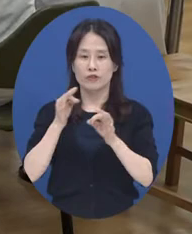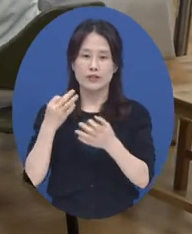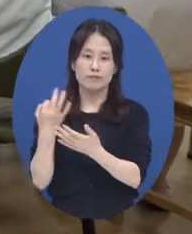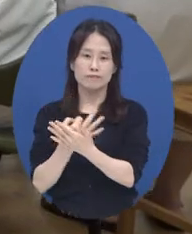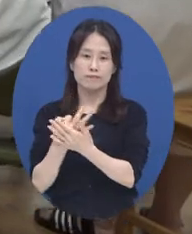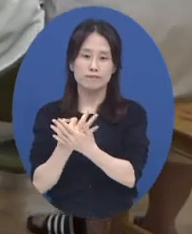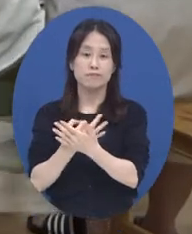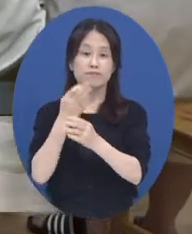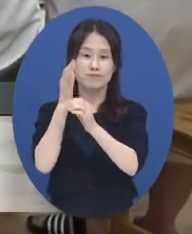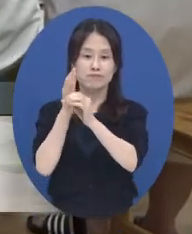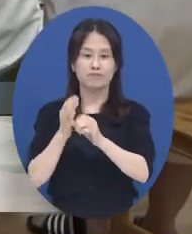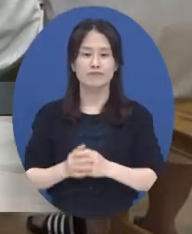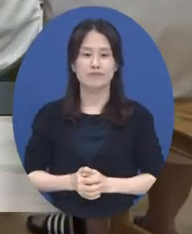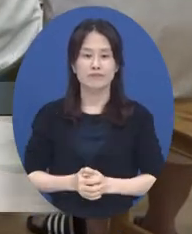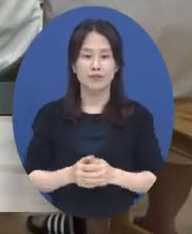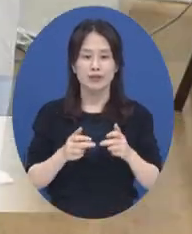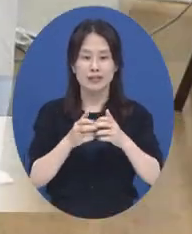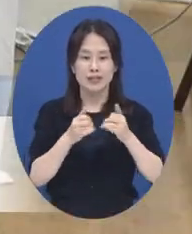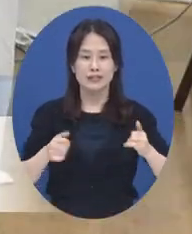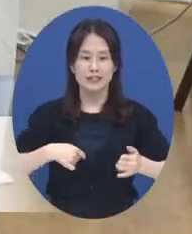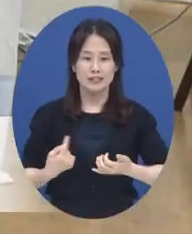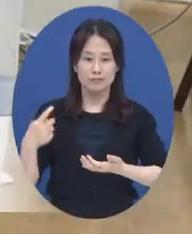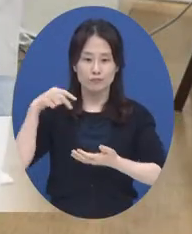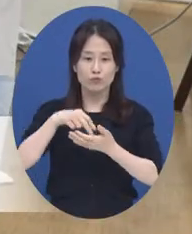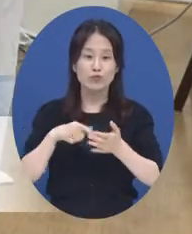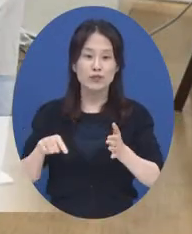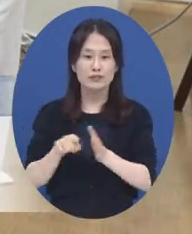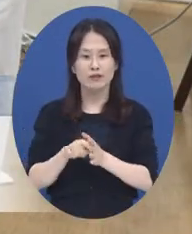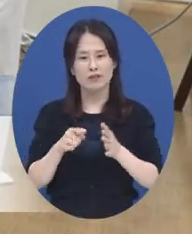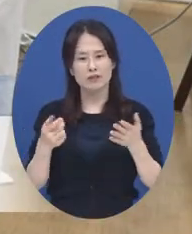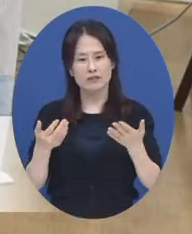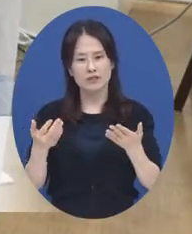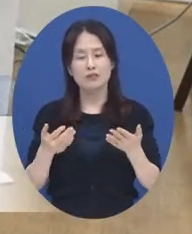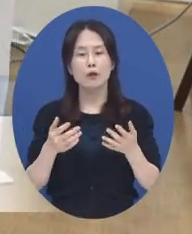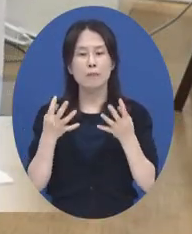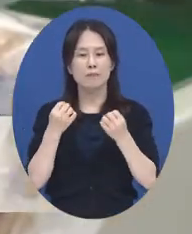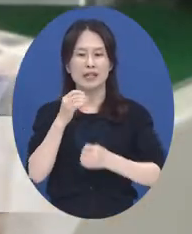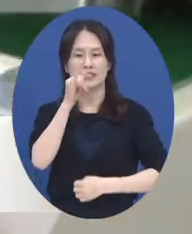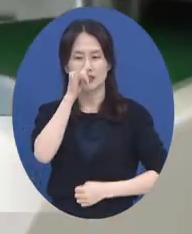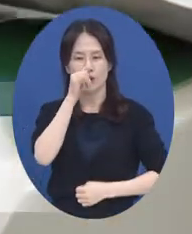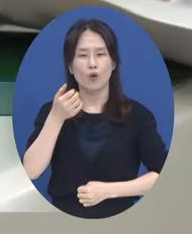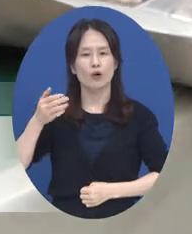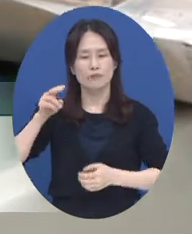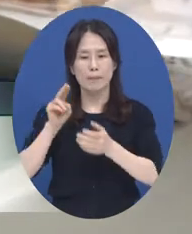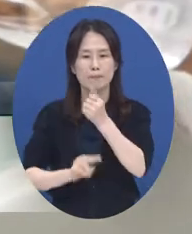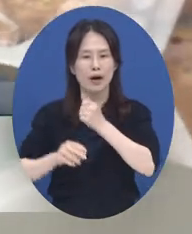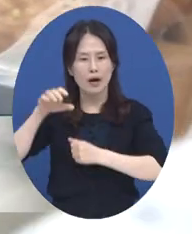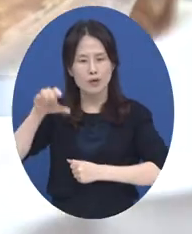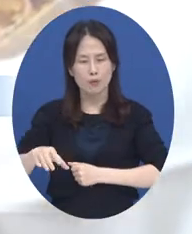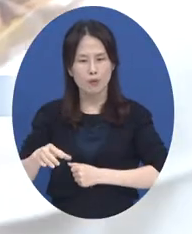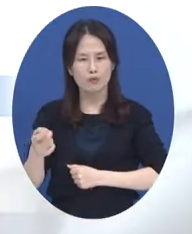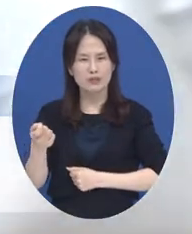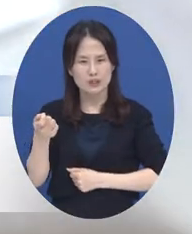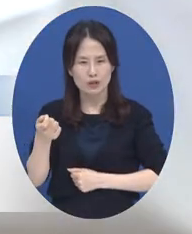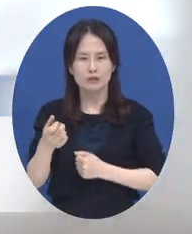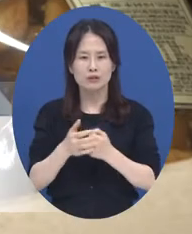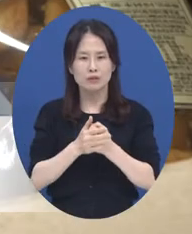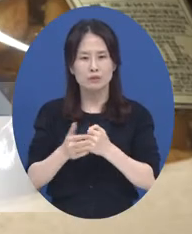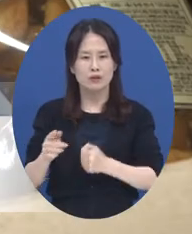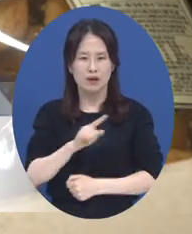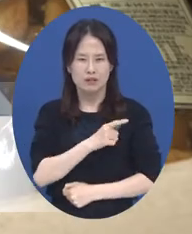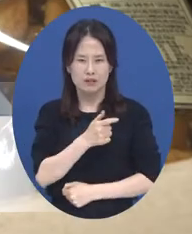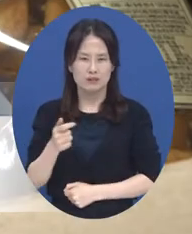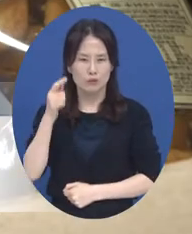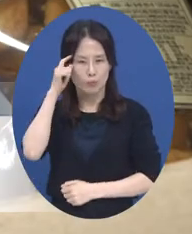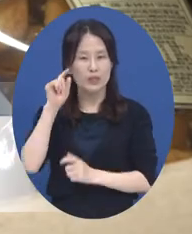있습니다. 장애인들의 그 어떤 자립을 위해서 이런 일들은 많이 하고 있지만 탈루처가 굉장히 적어서 그게 가장